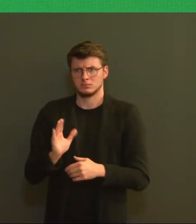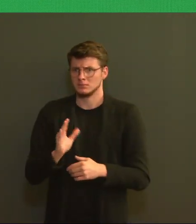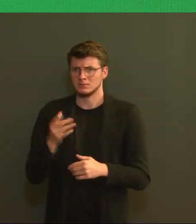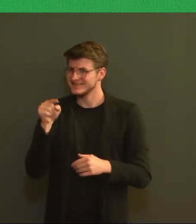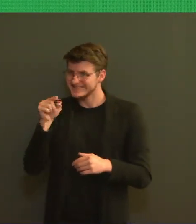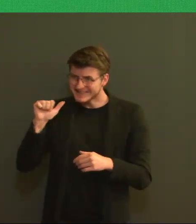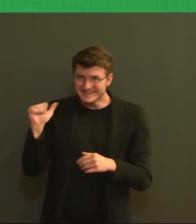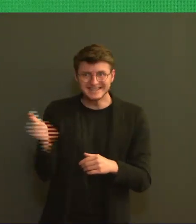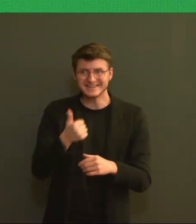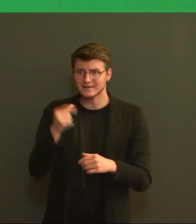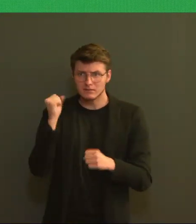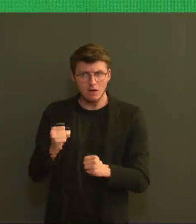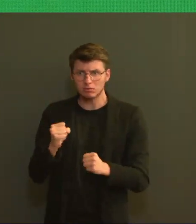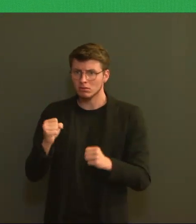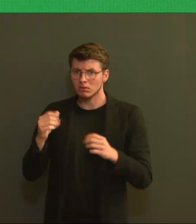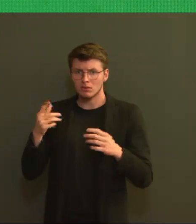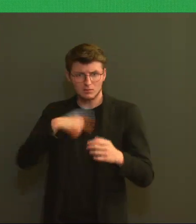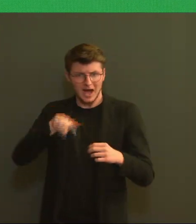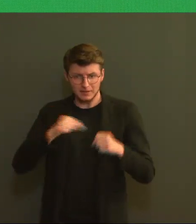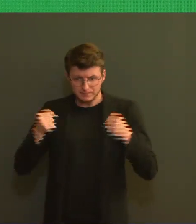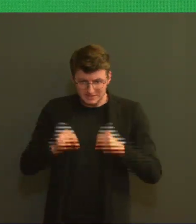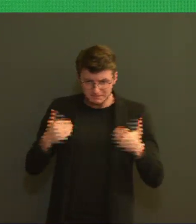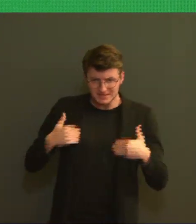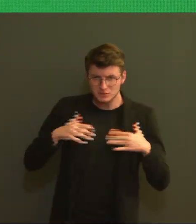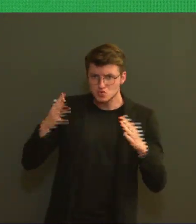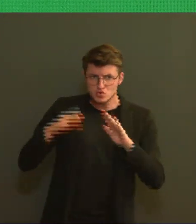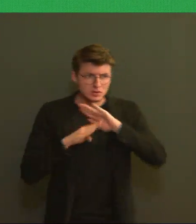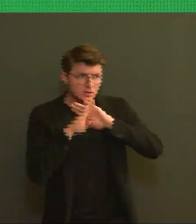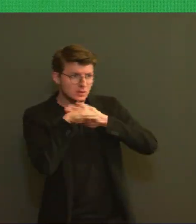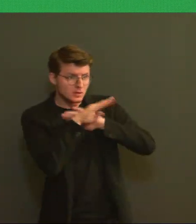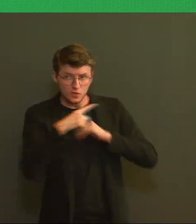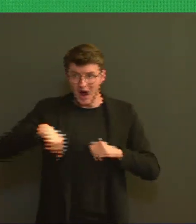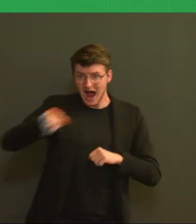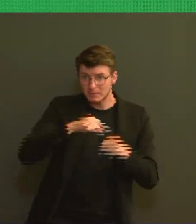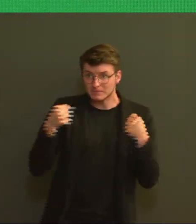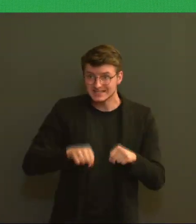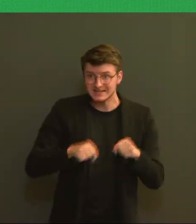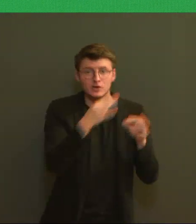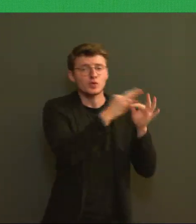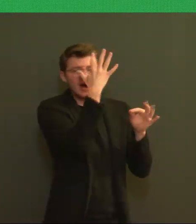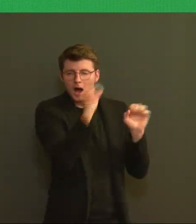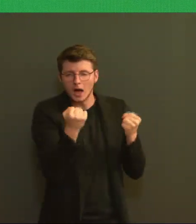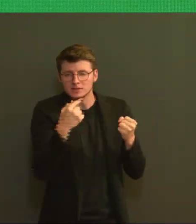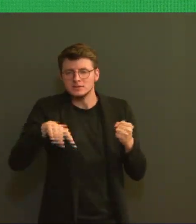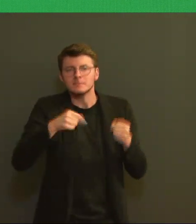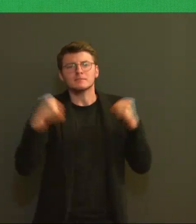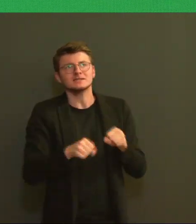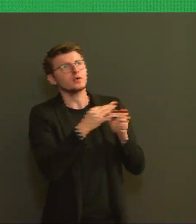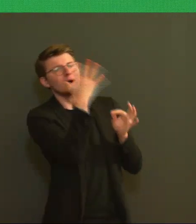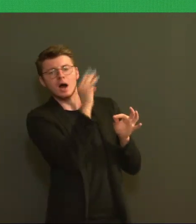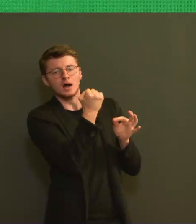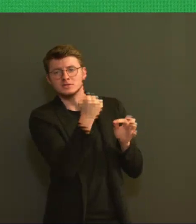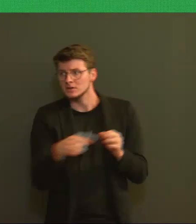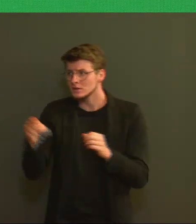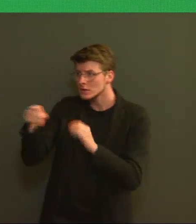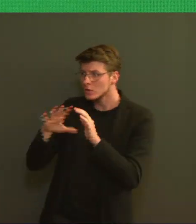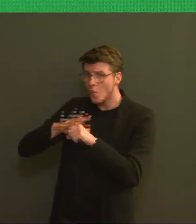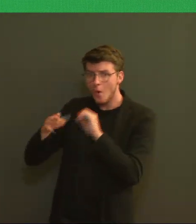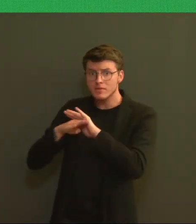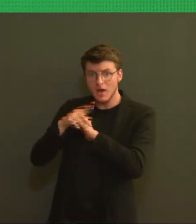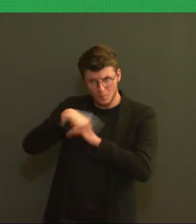van deze curve. Niet op de weersvoorspellingen, wel op de curve van deze pandemie. Samen kunnen we een tweede